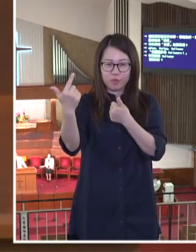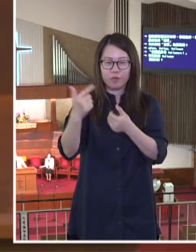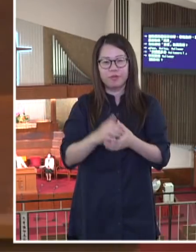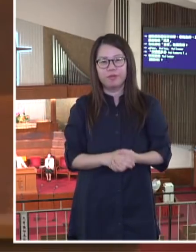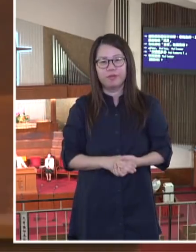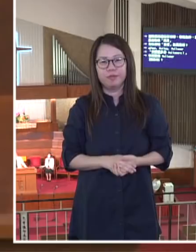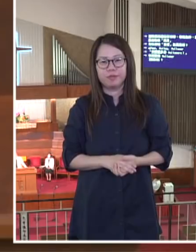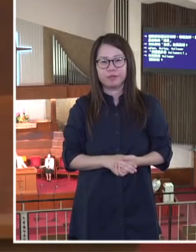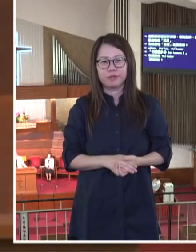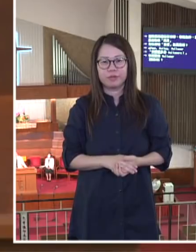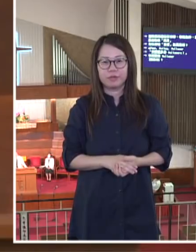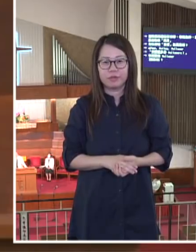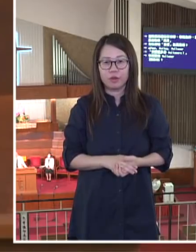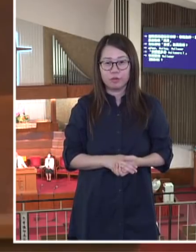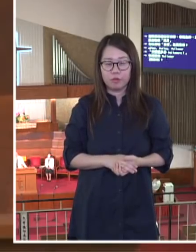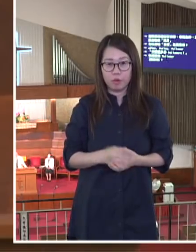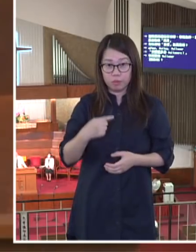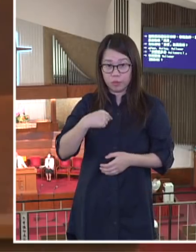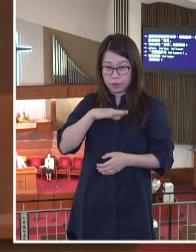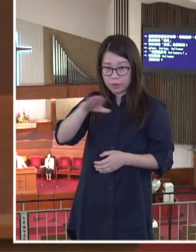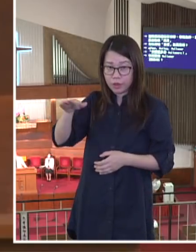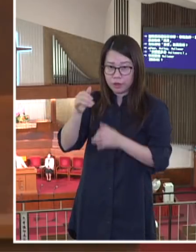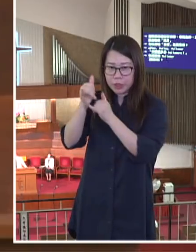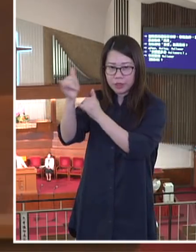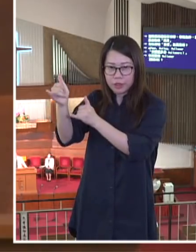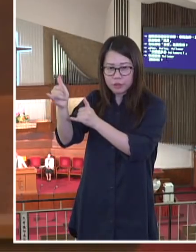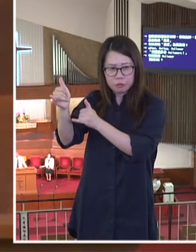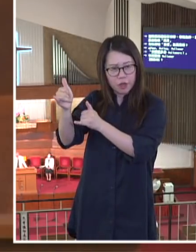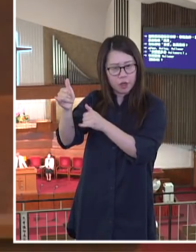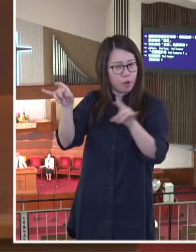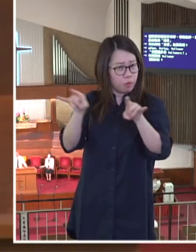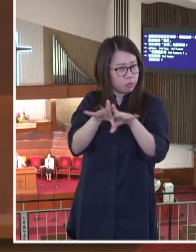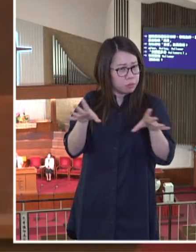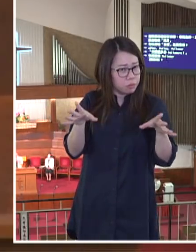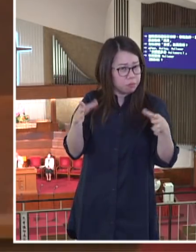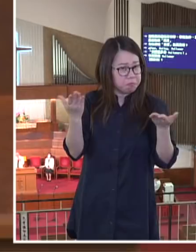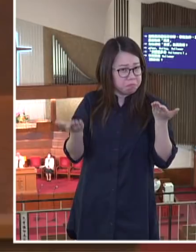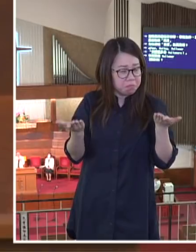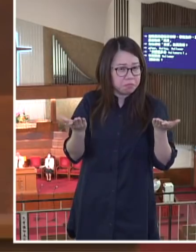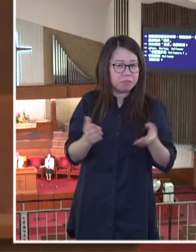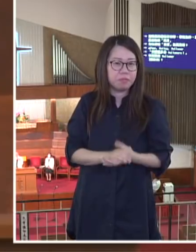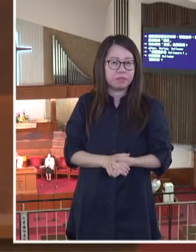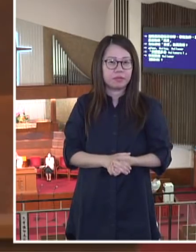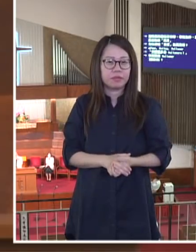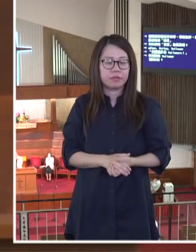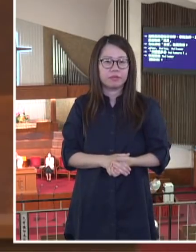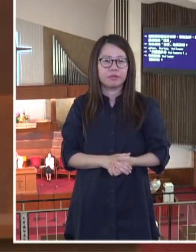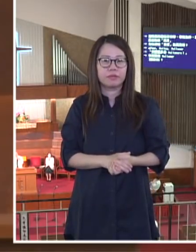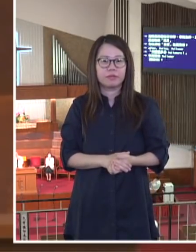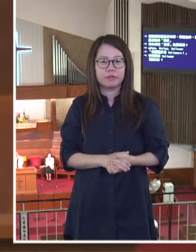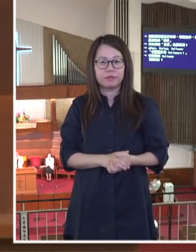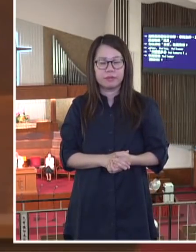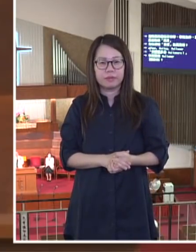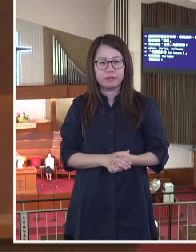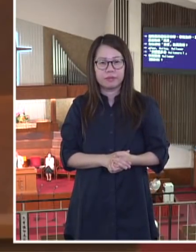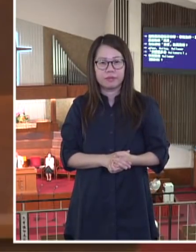跟从什么不同呢？其实我是知道一样的。其实这个当他很想要求或很想